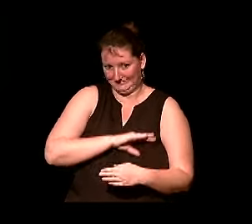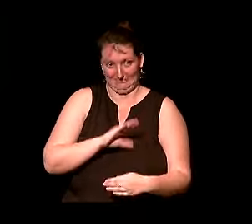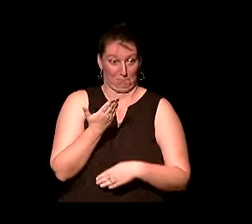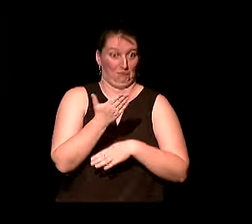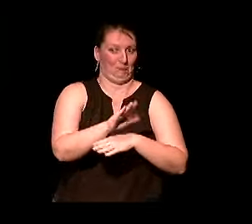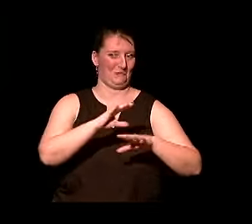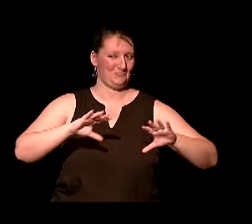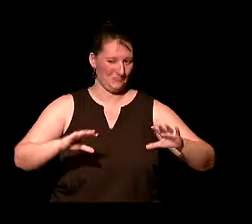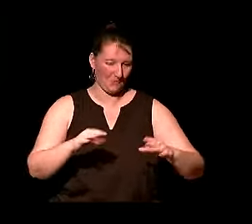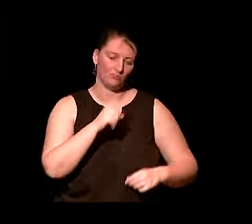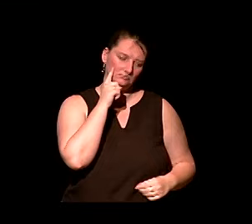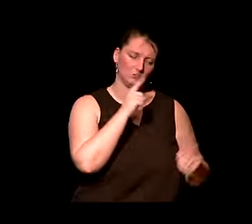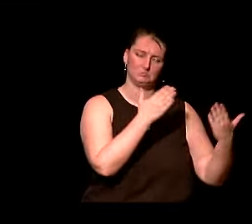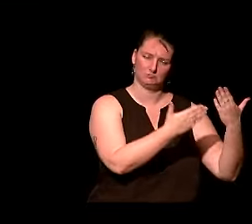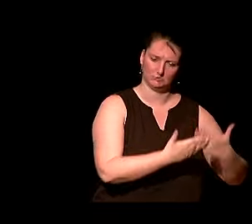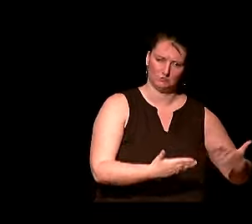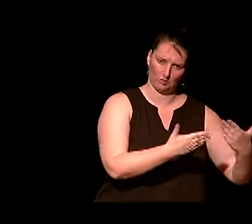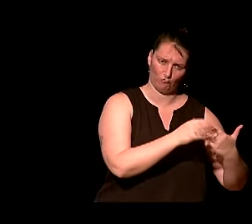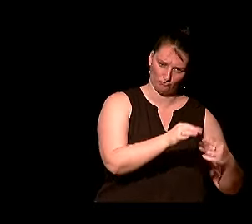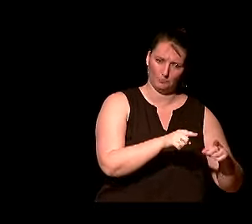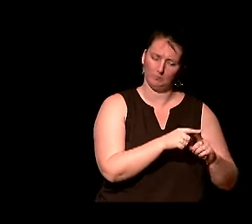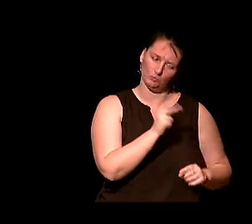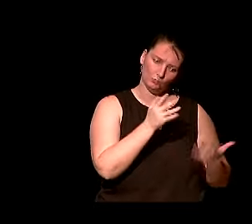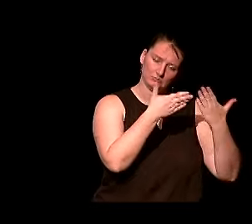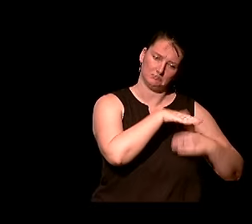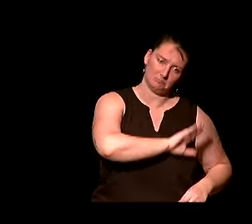l'histoire du cinéma, mais en prenant l'exemple du cinéma hollywoodien